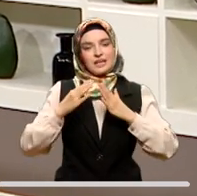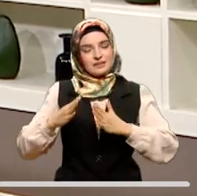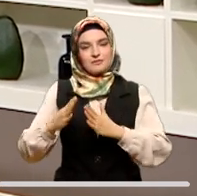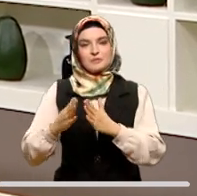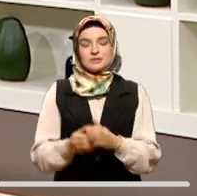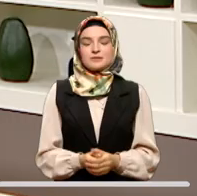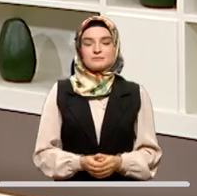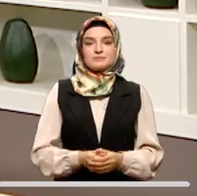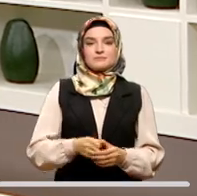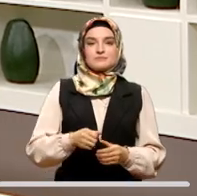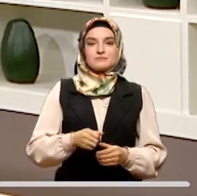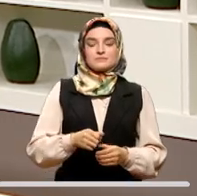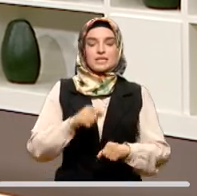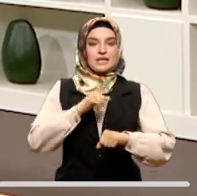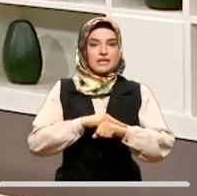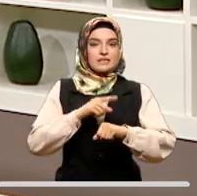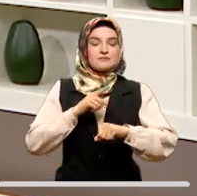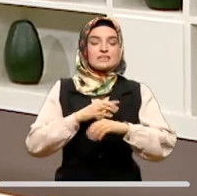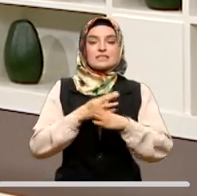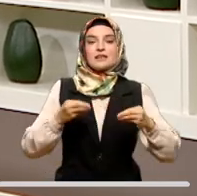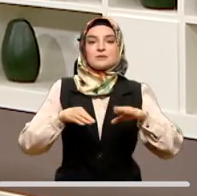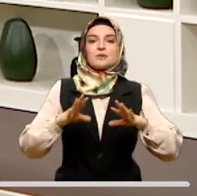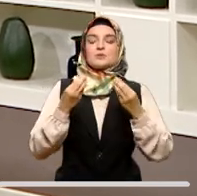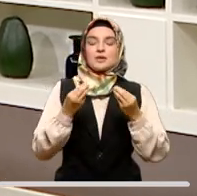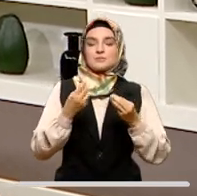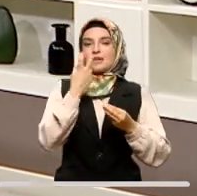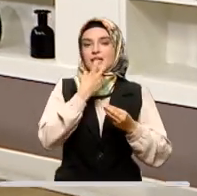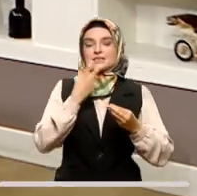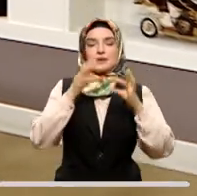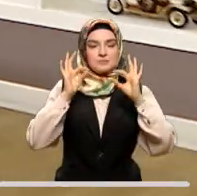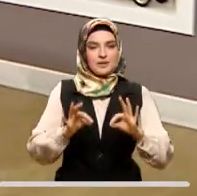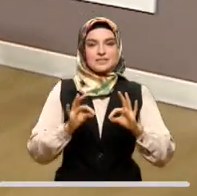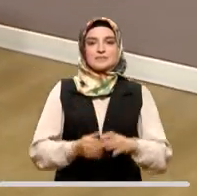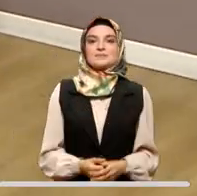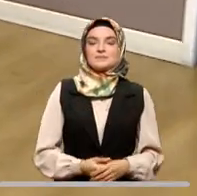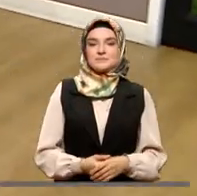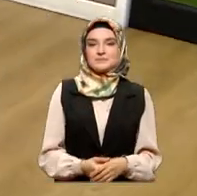inşallah. O zaman hiç vakit kaybetmeden güzel bir eserle yayınımızı açalım.